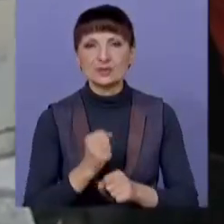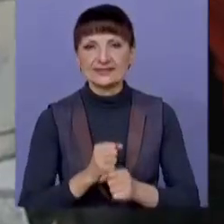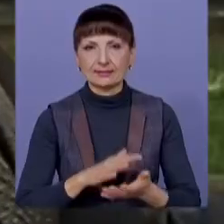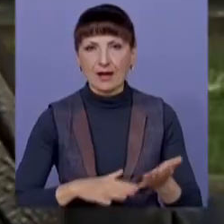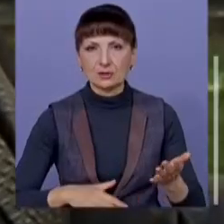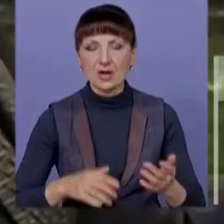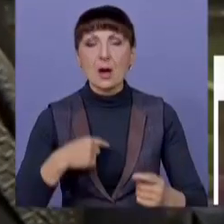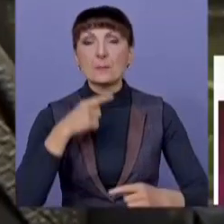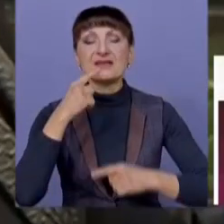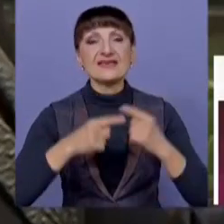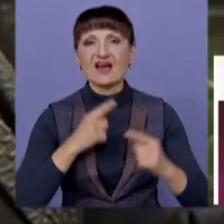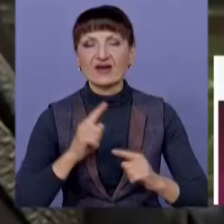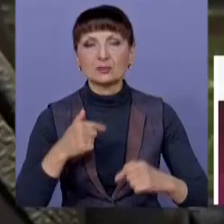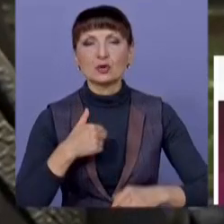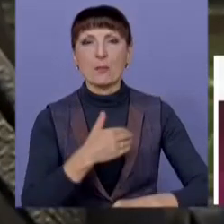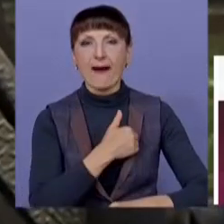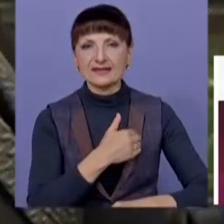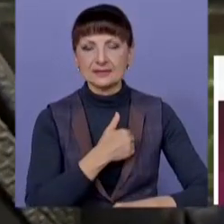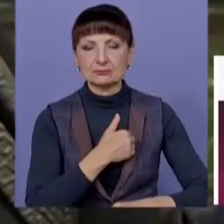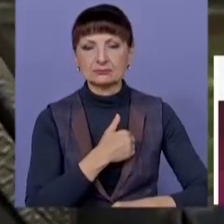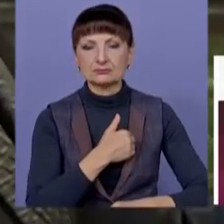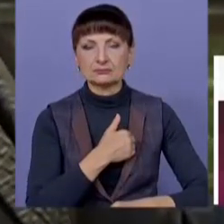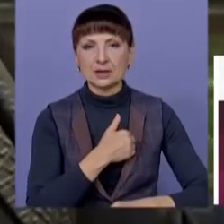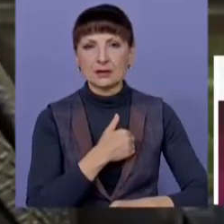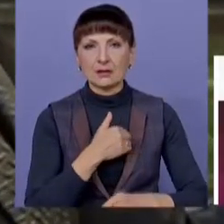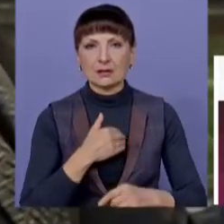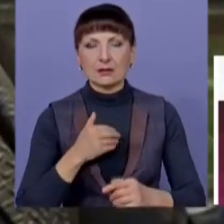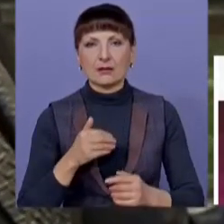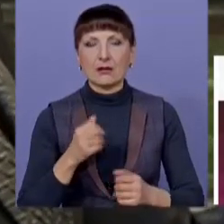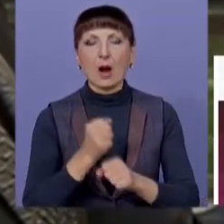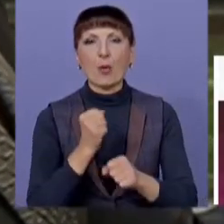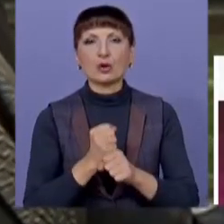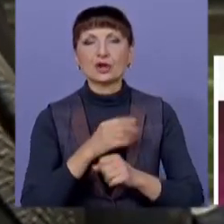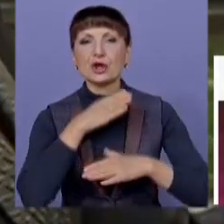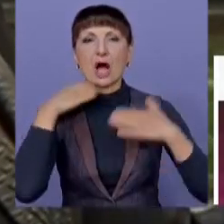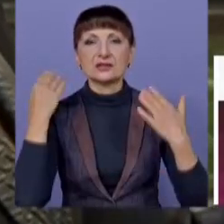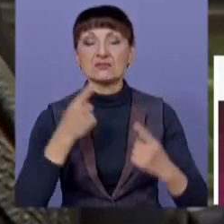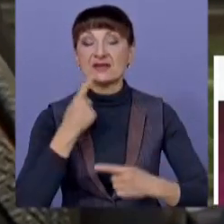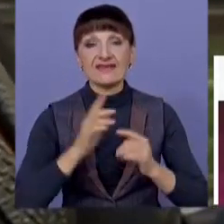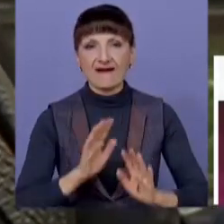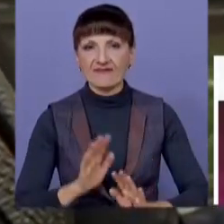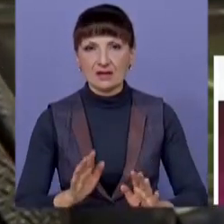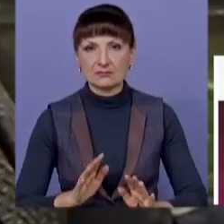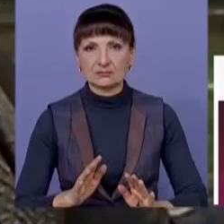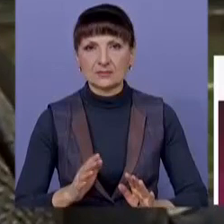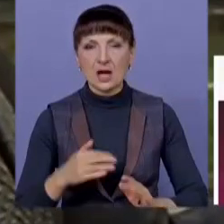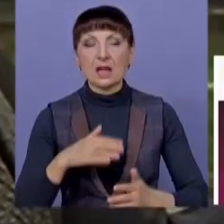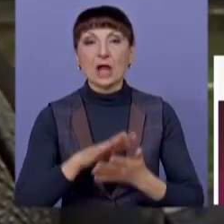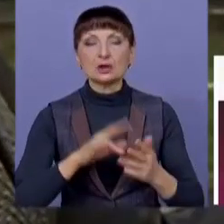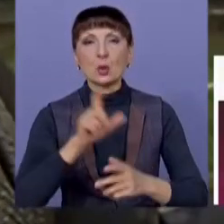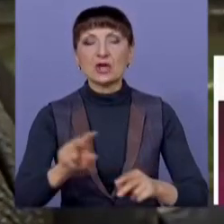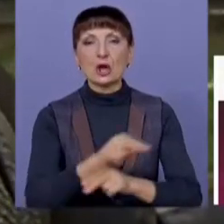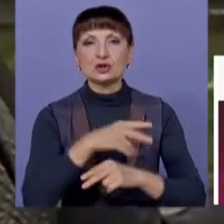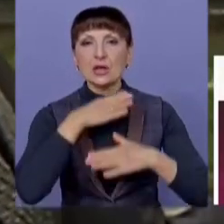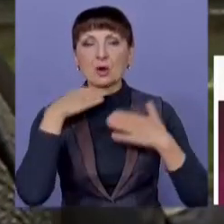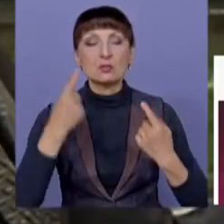не говорим, что мы там хотим не отрабатывать, да, не хотим там дальше лечить людей,